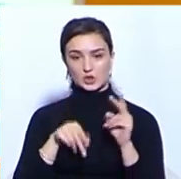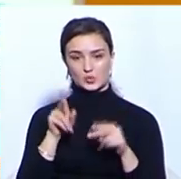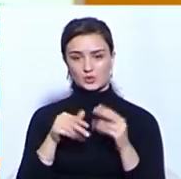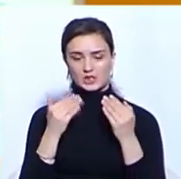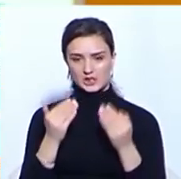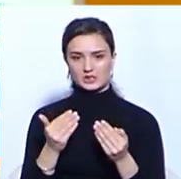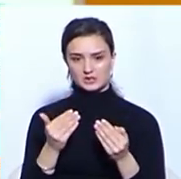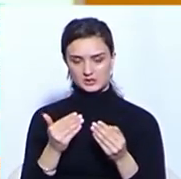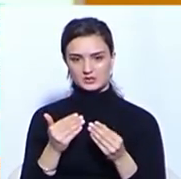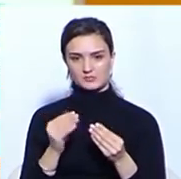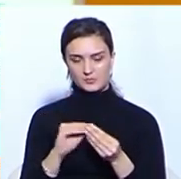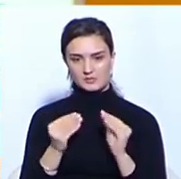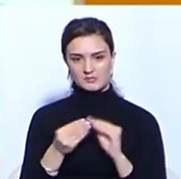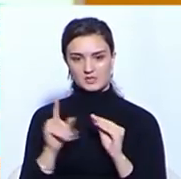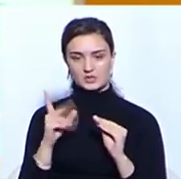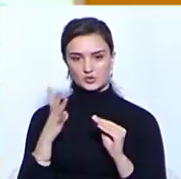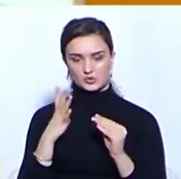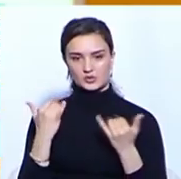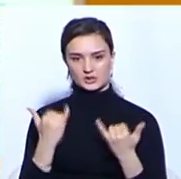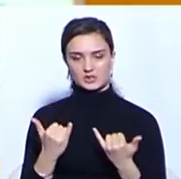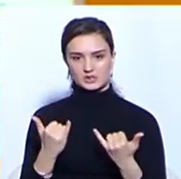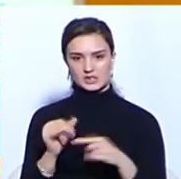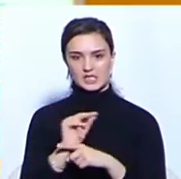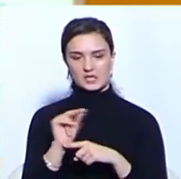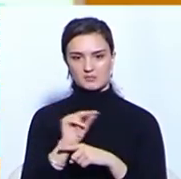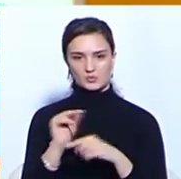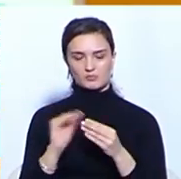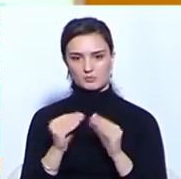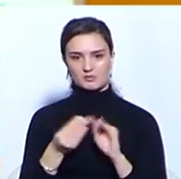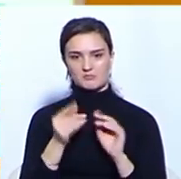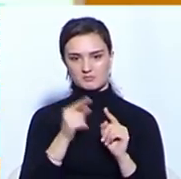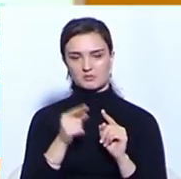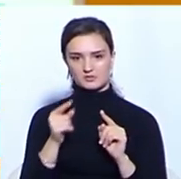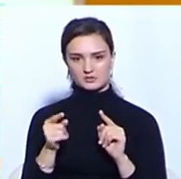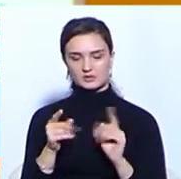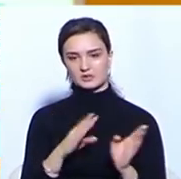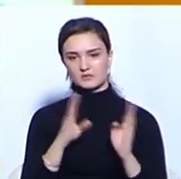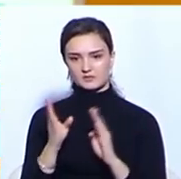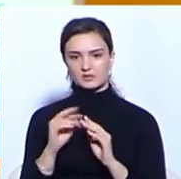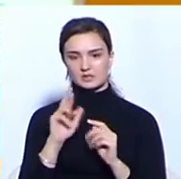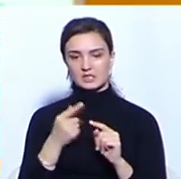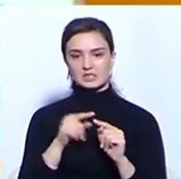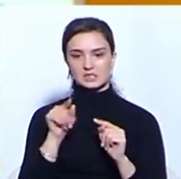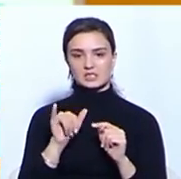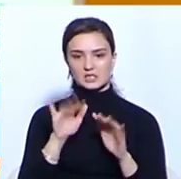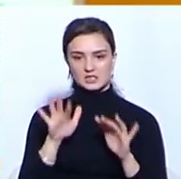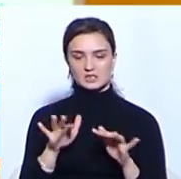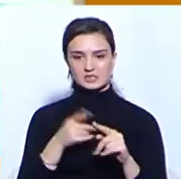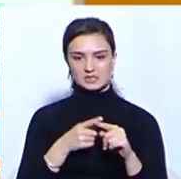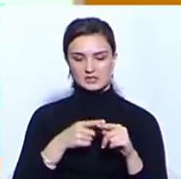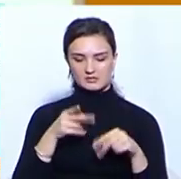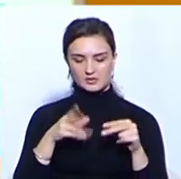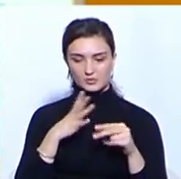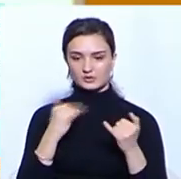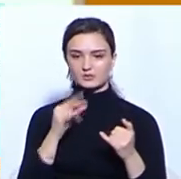გზით გადაჭრადი პრობლემა იყო, დღეს თერაპიული პრობლემების რანგში გადავიდა და იქ, სადაც დანით მუშაობდით,